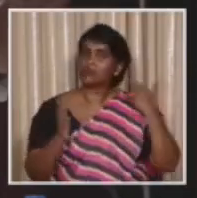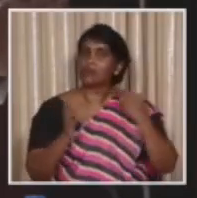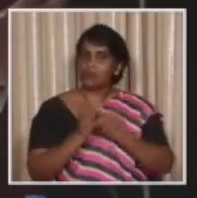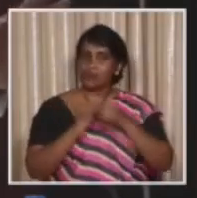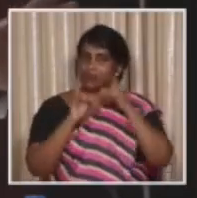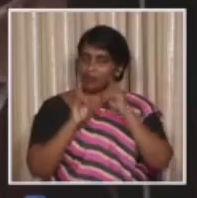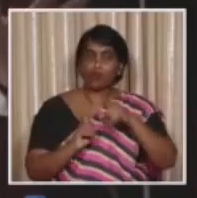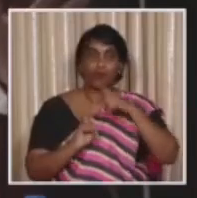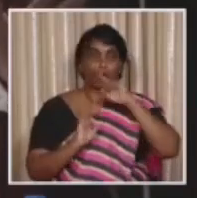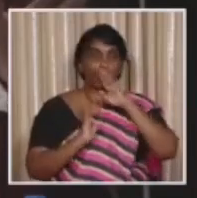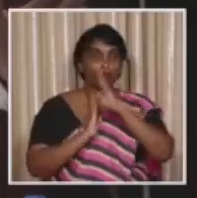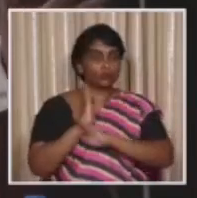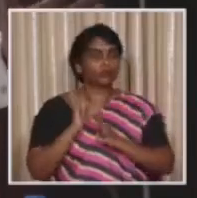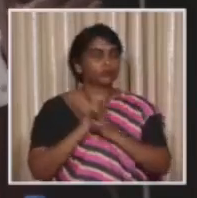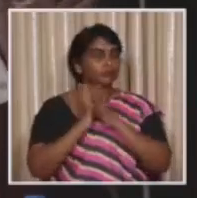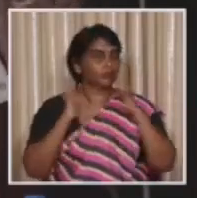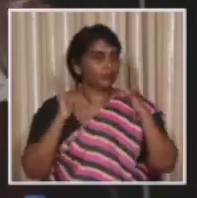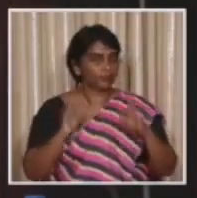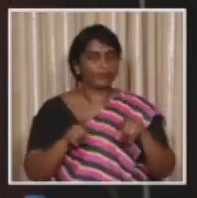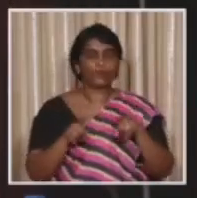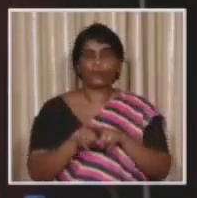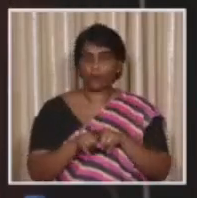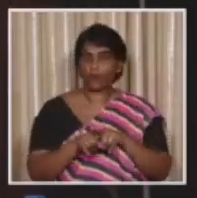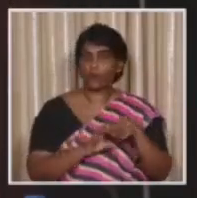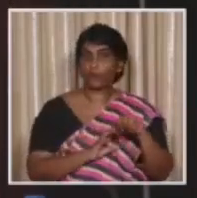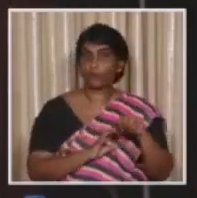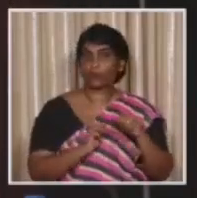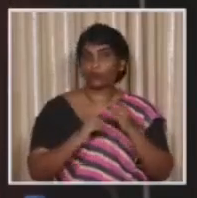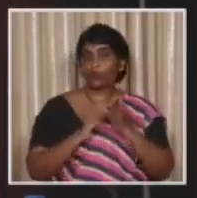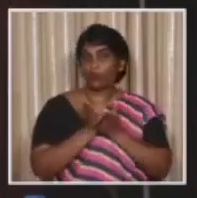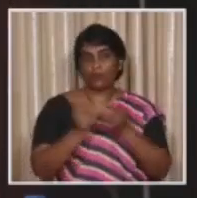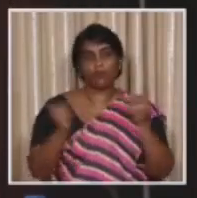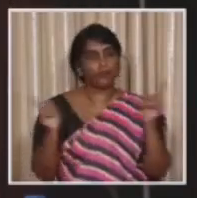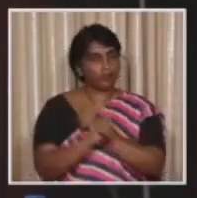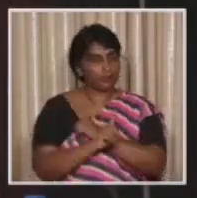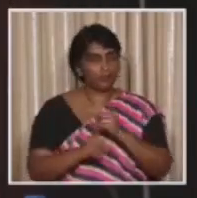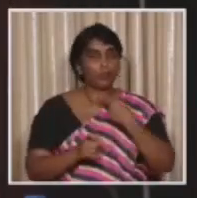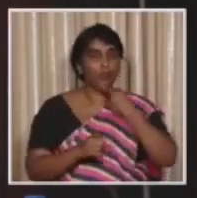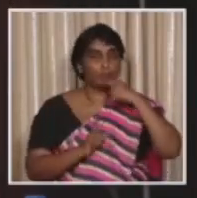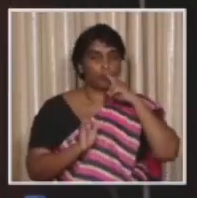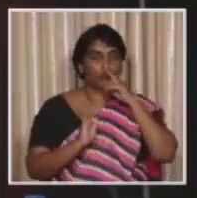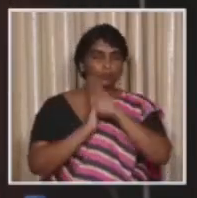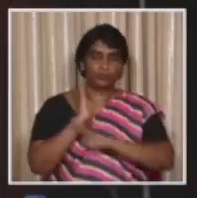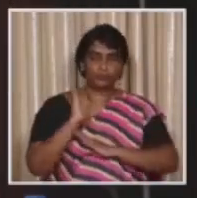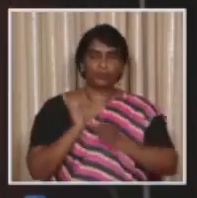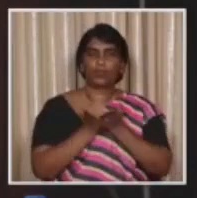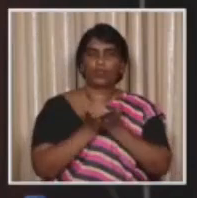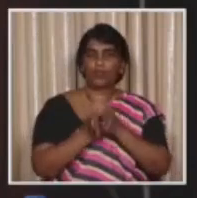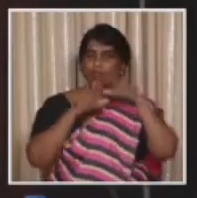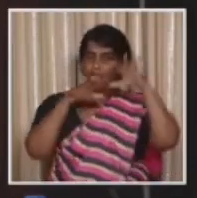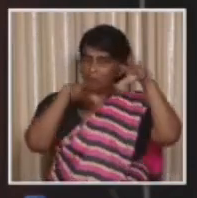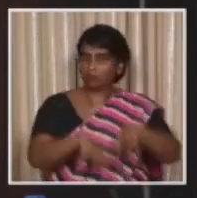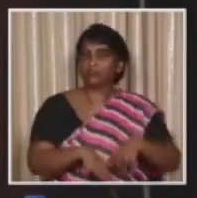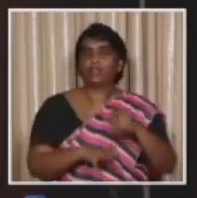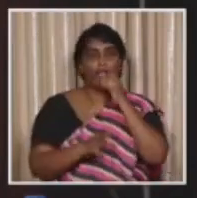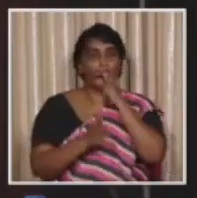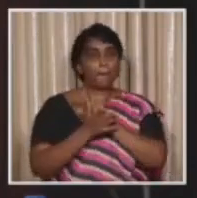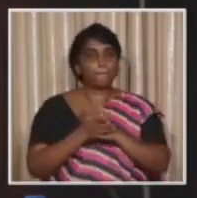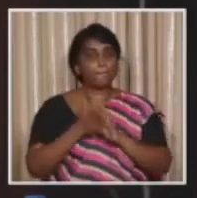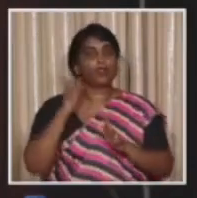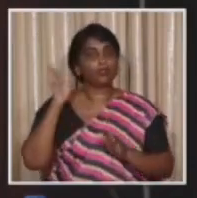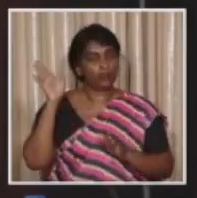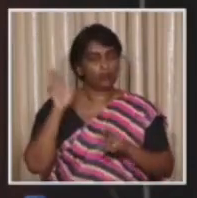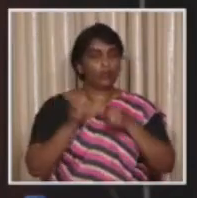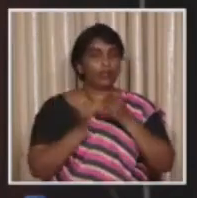මේ සාගර කලාපයේ දවැන්ත සක්‍රීය කලාපයක් මේ අපේ මුහුදපත් වල ඕනතරම් නැව් තියෙනවා ඇත්ත හම්බන්තොට සිට්ටුව